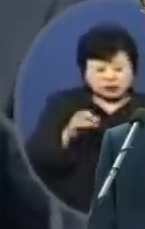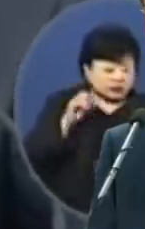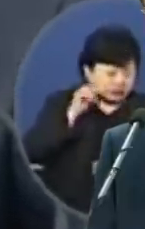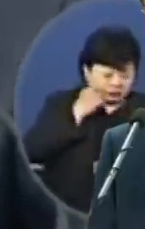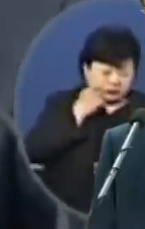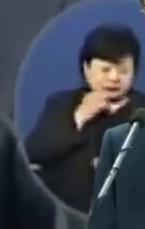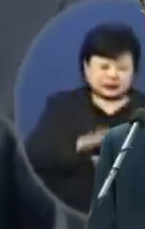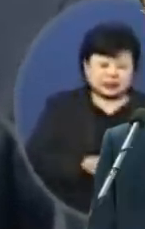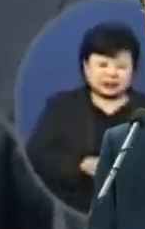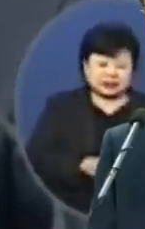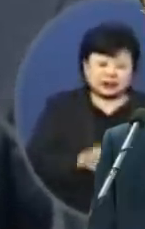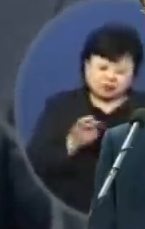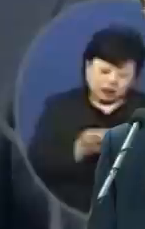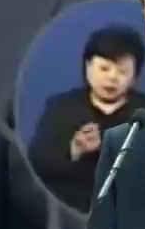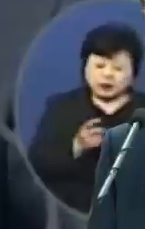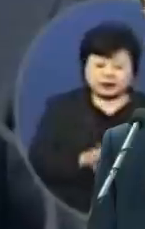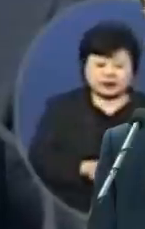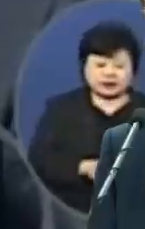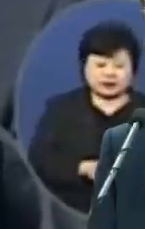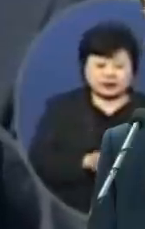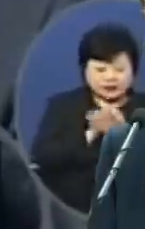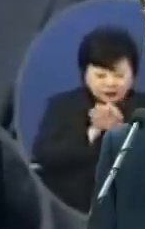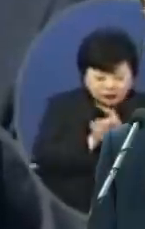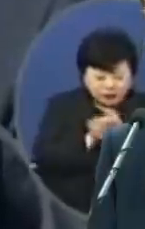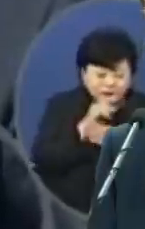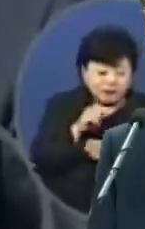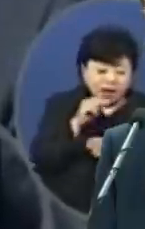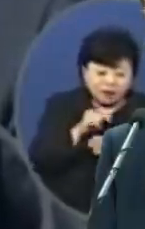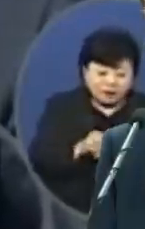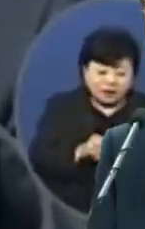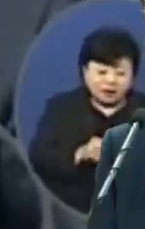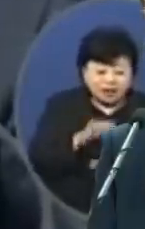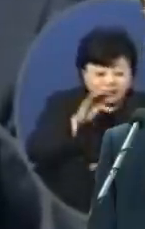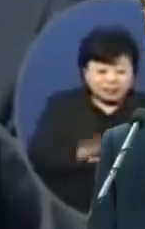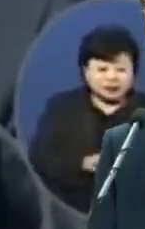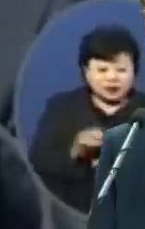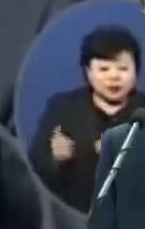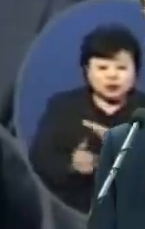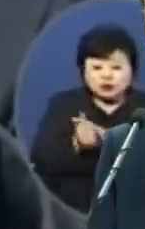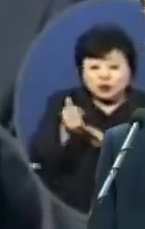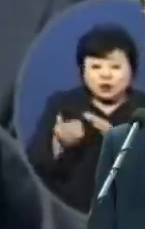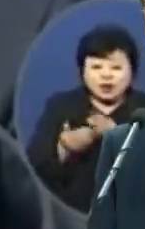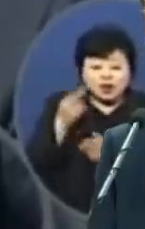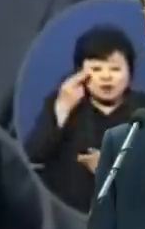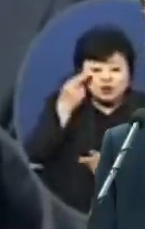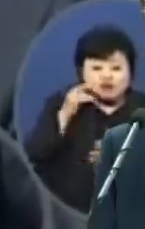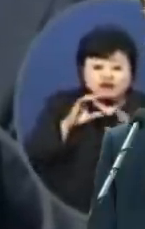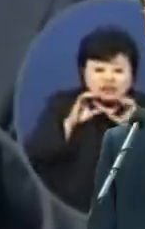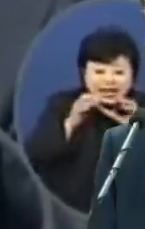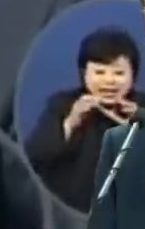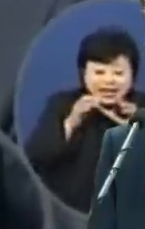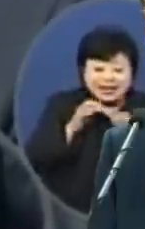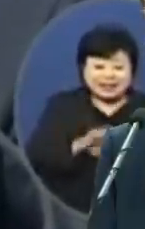없습니다. 어떻게 할까요? 기도하니까 내 마음속에 뜨거운 소원이 일어나요. 미국에